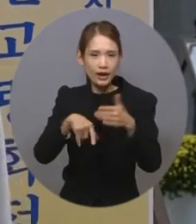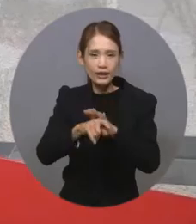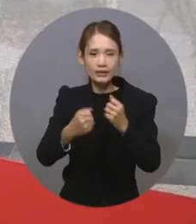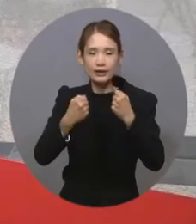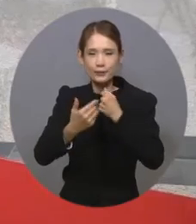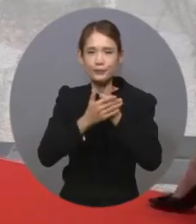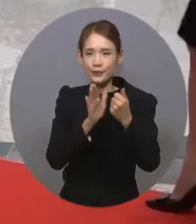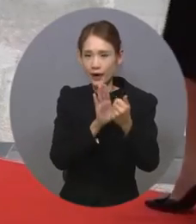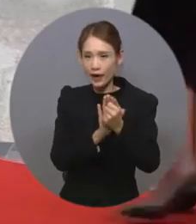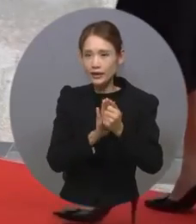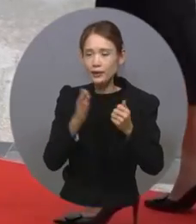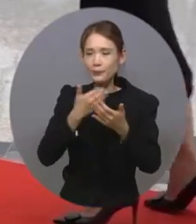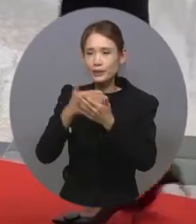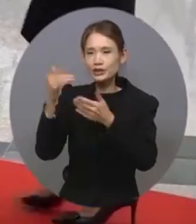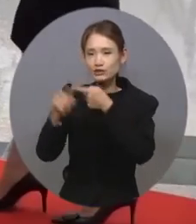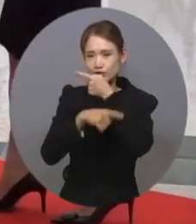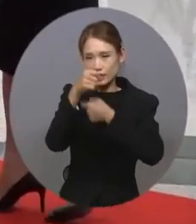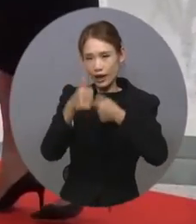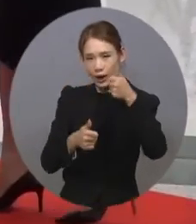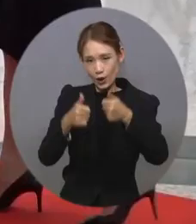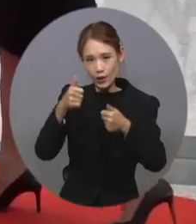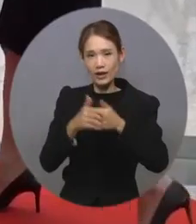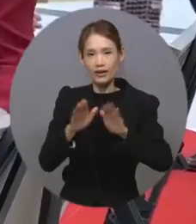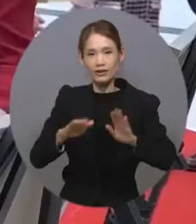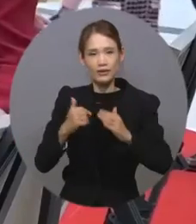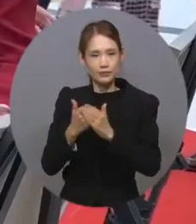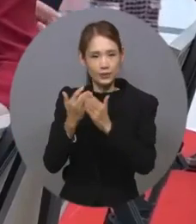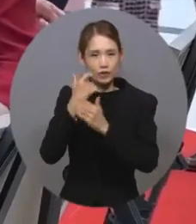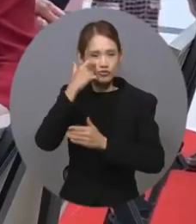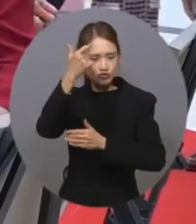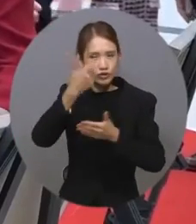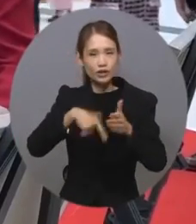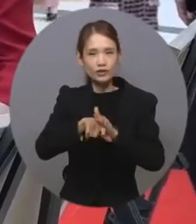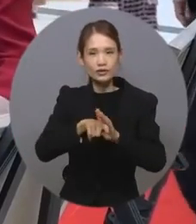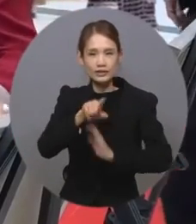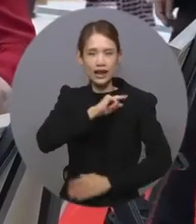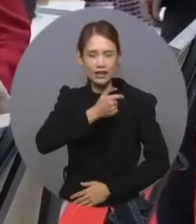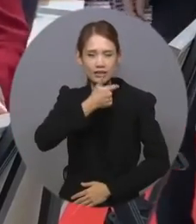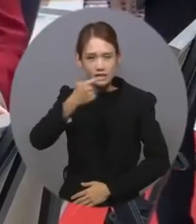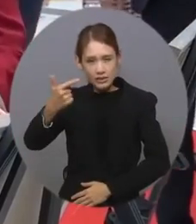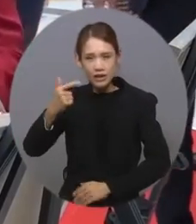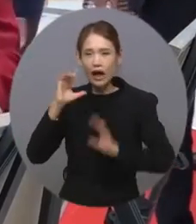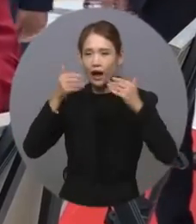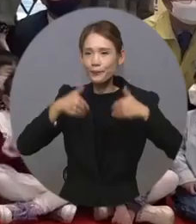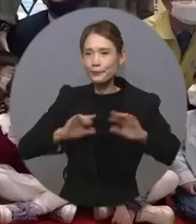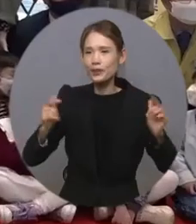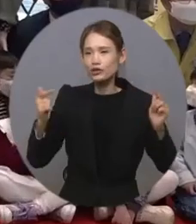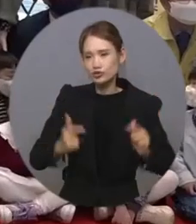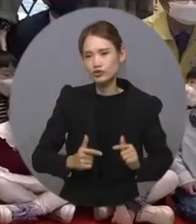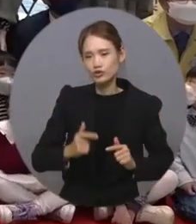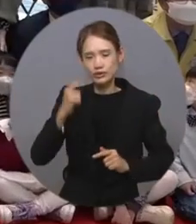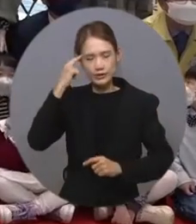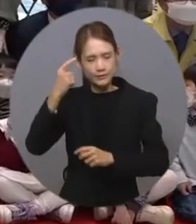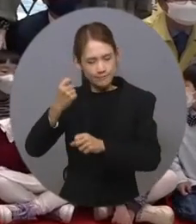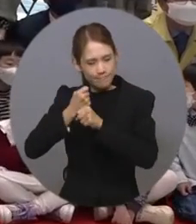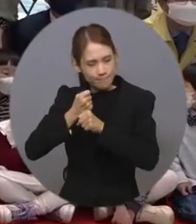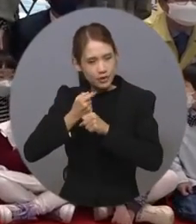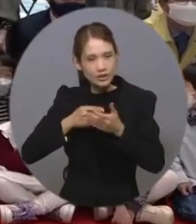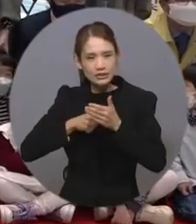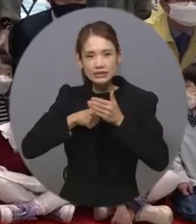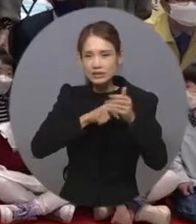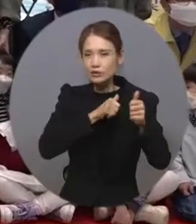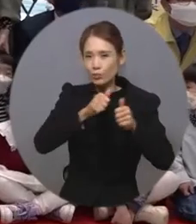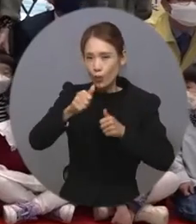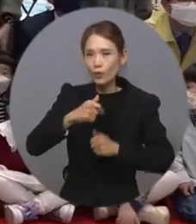미술대회가 충청남도의 지속가능한 발전을 위해 가장 큰 과제인 저출산 문제를 인식하고 극복하는 장이 되길